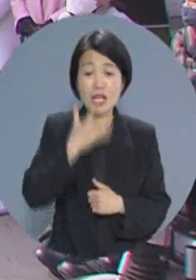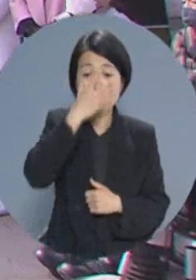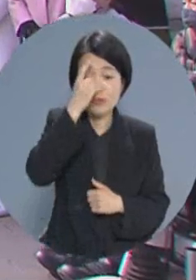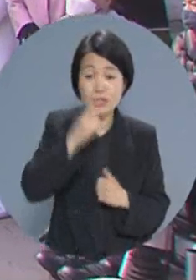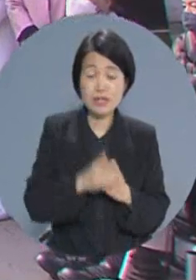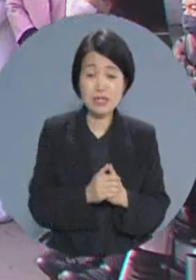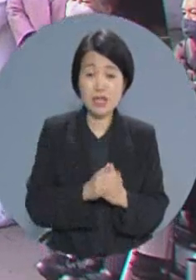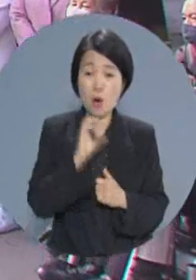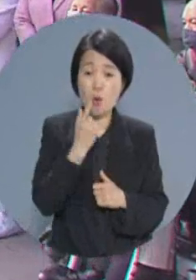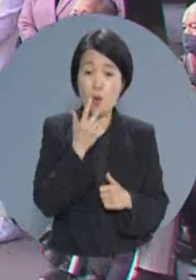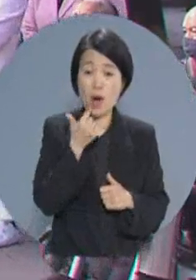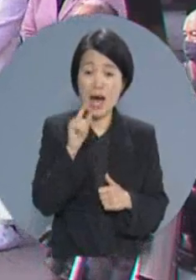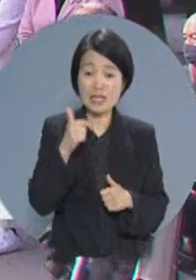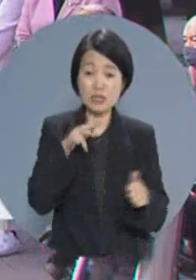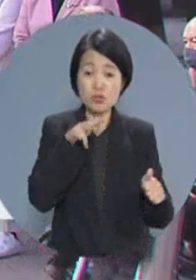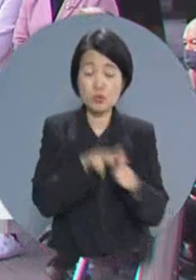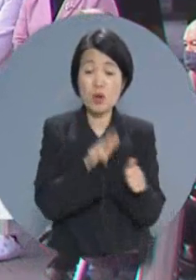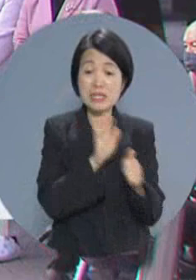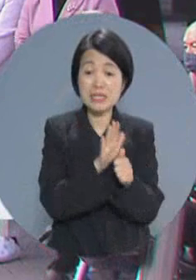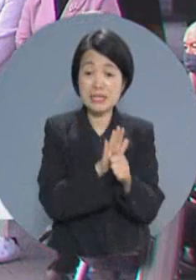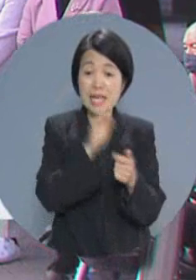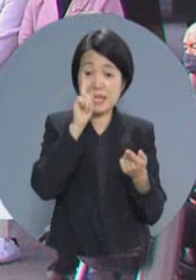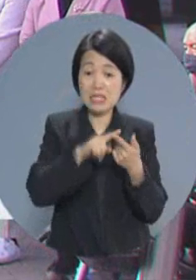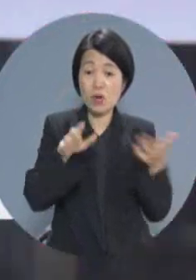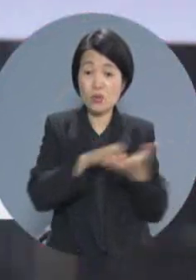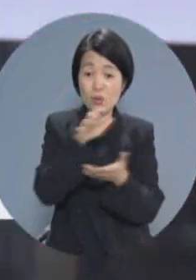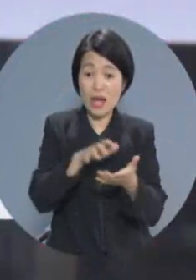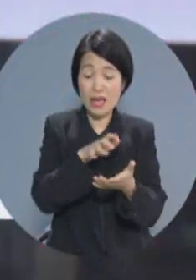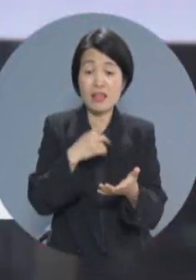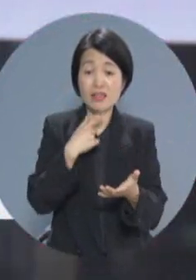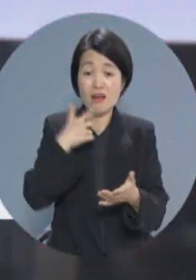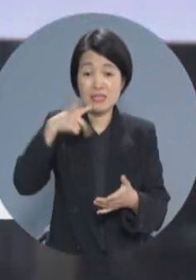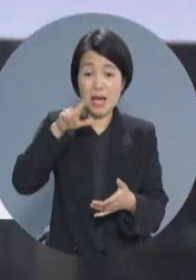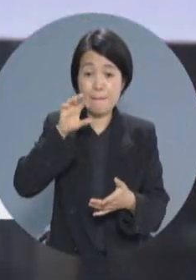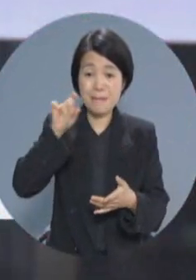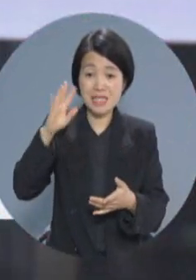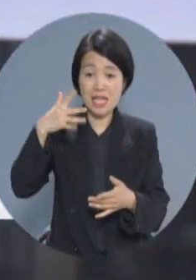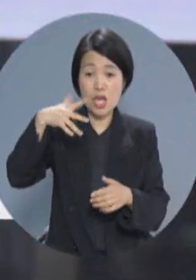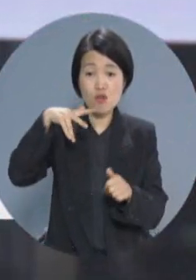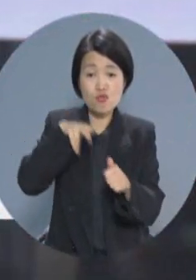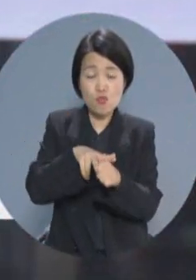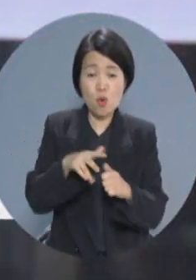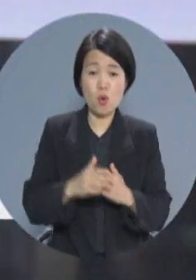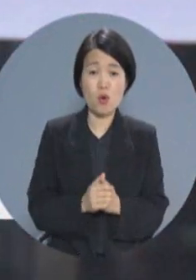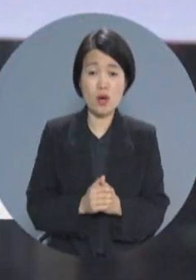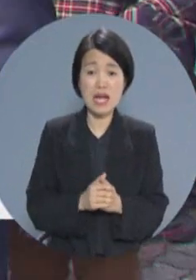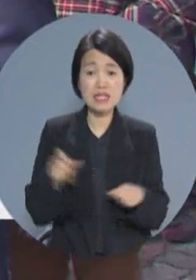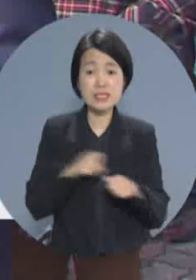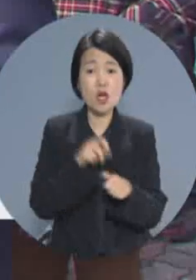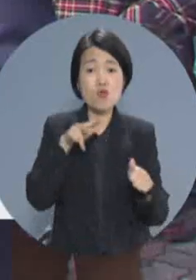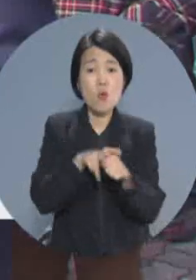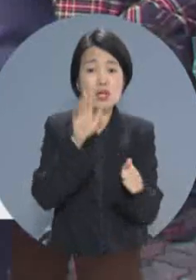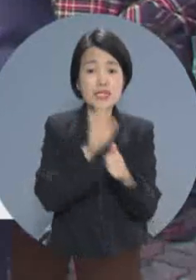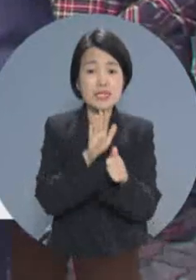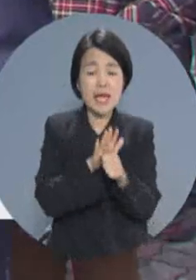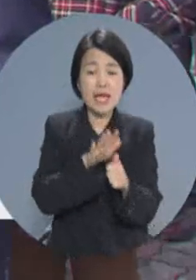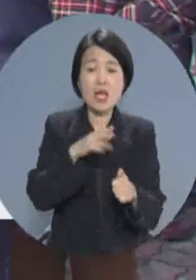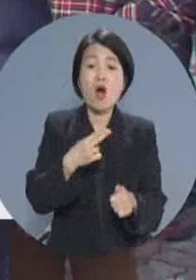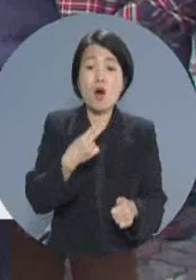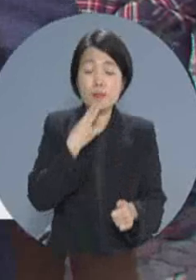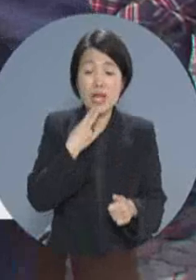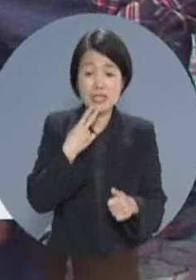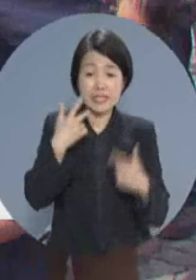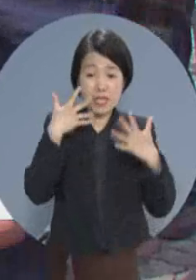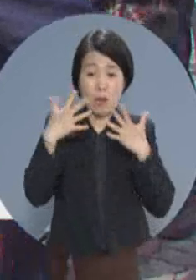순천에서는 오학은 후보에 대한 지지 선언 여부를 두고 논란의 중심에 섰던 장만채 후보가 특정 후보를 지지할 의사가 없다는